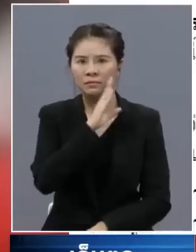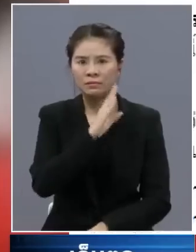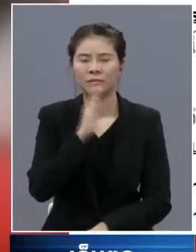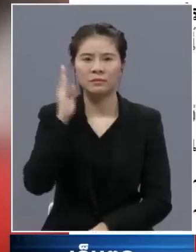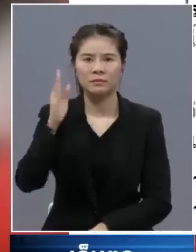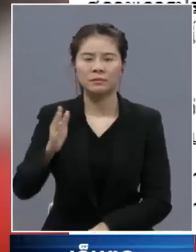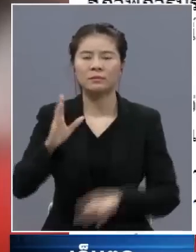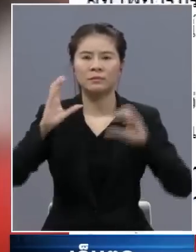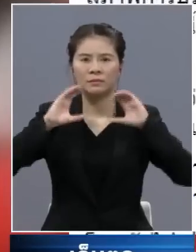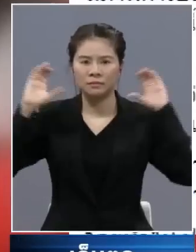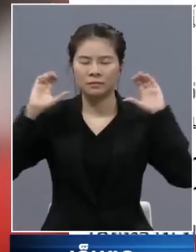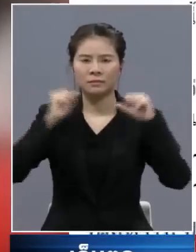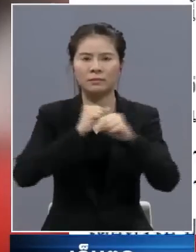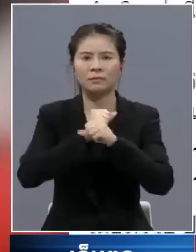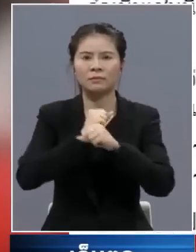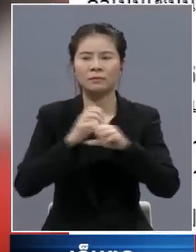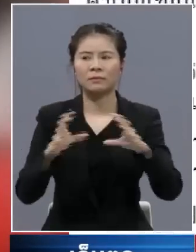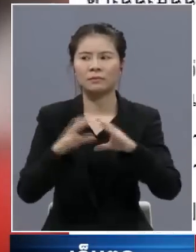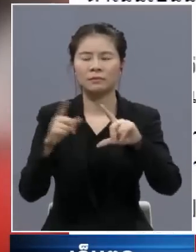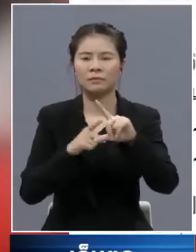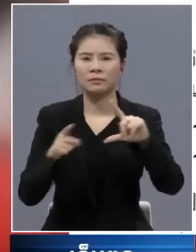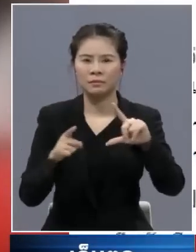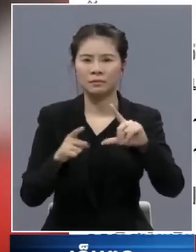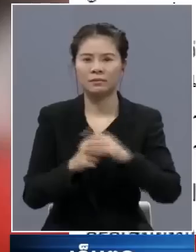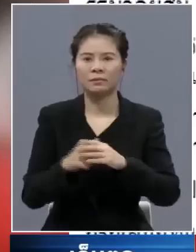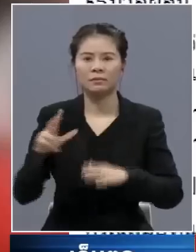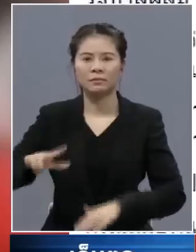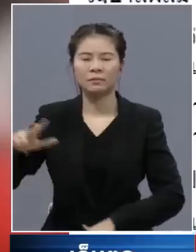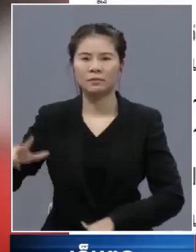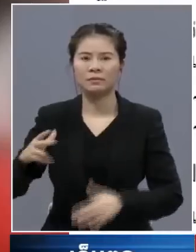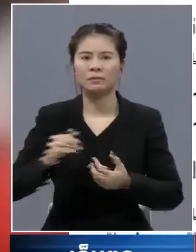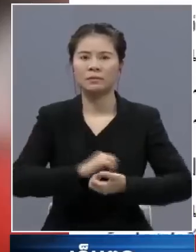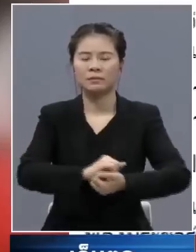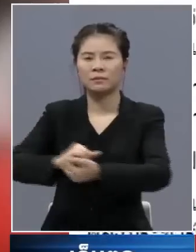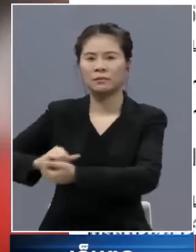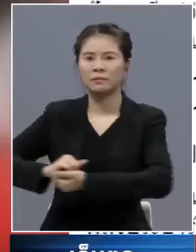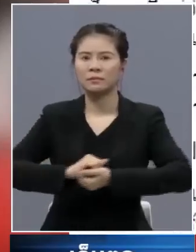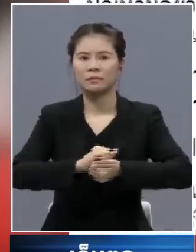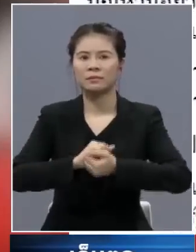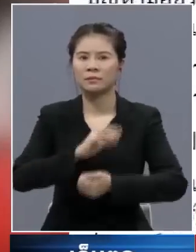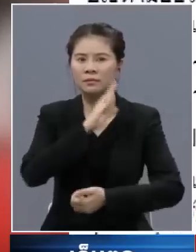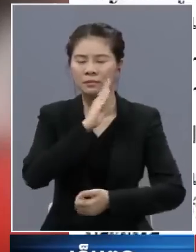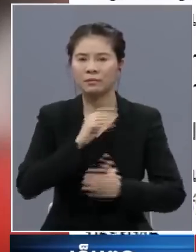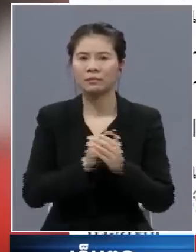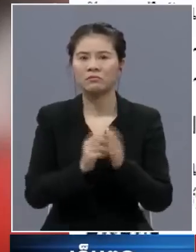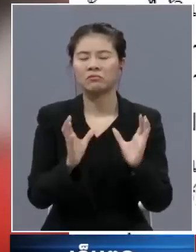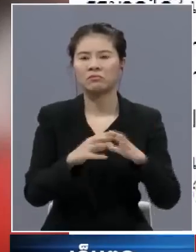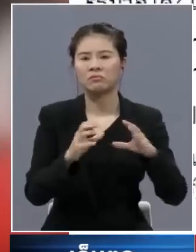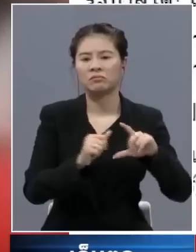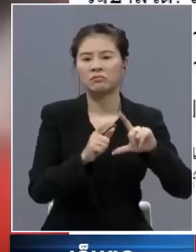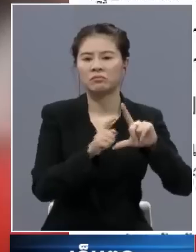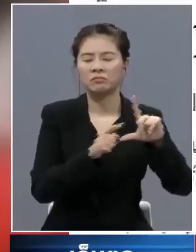การเป็นรัฐบาลก็ต้องมีพรรคเพื่อไทยร่วมด้วยสถานเดียวเท่านั้นหากไม่มีพรรคเพื่อไทยก็ไม่มีทางที่ก้าวไกลจะได้เป็นรัฐบ